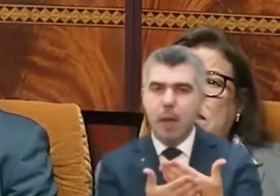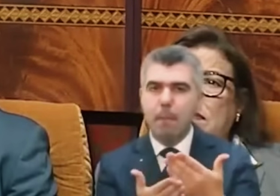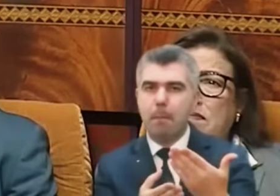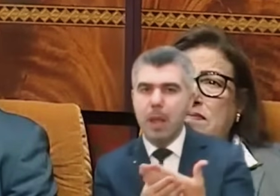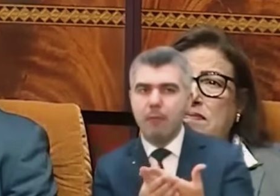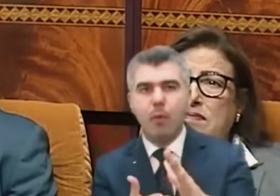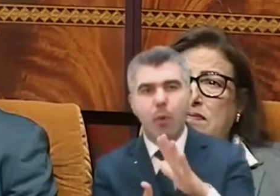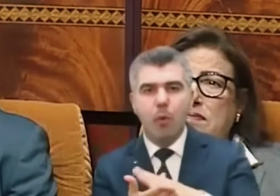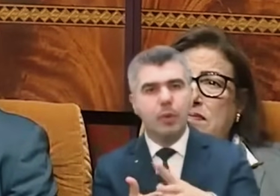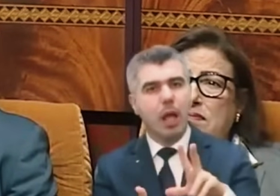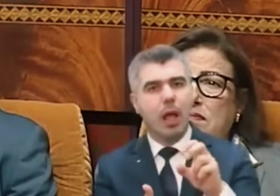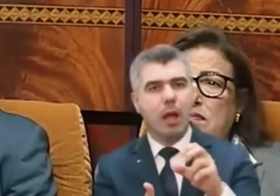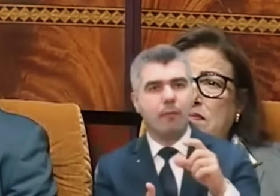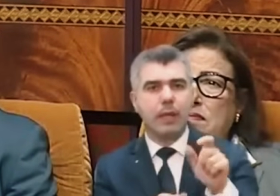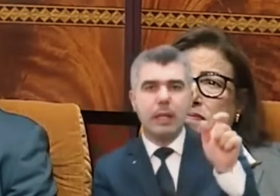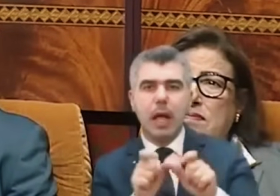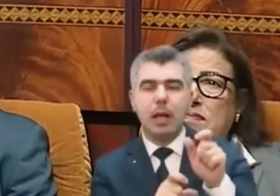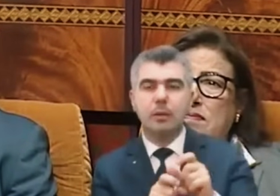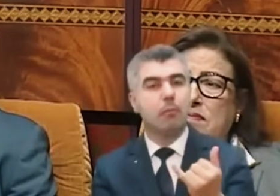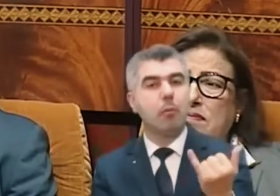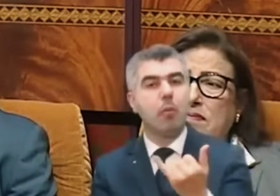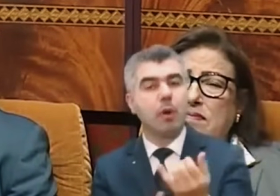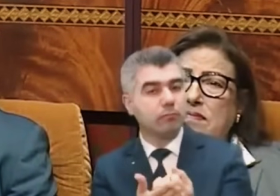كلها والمهمة جدا في فضاء